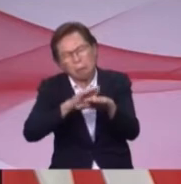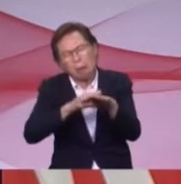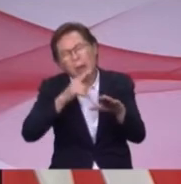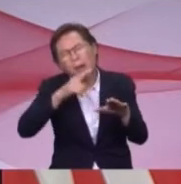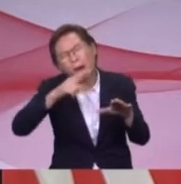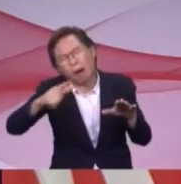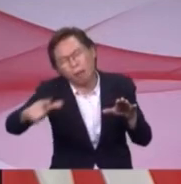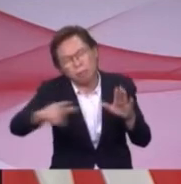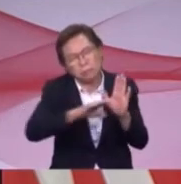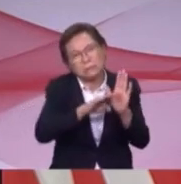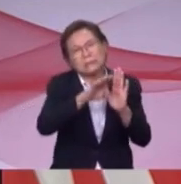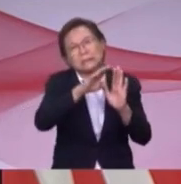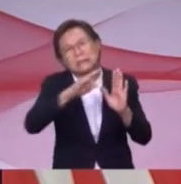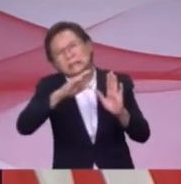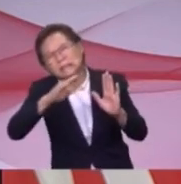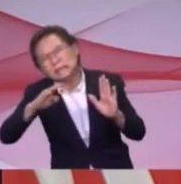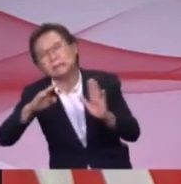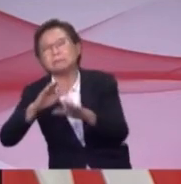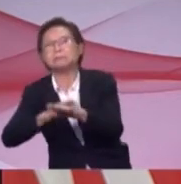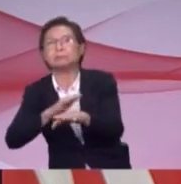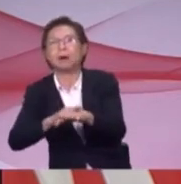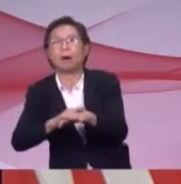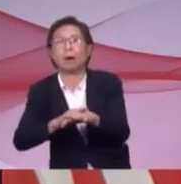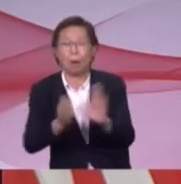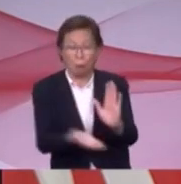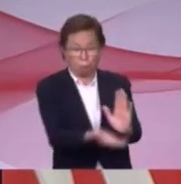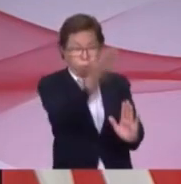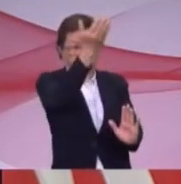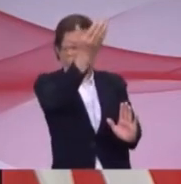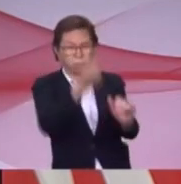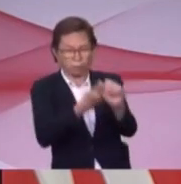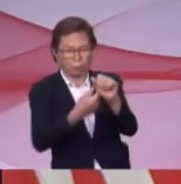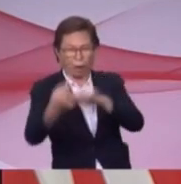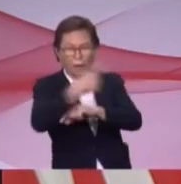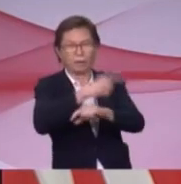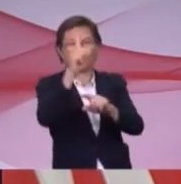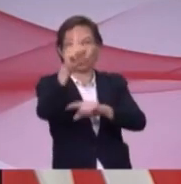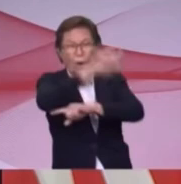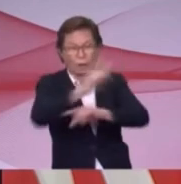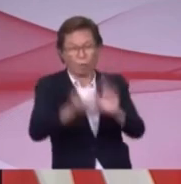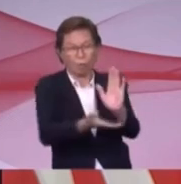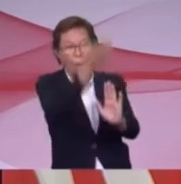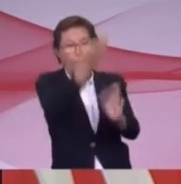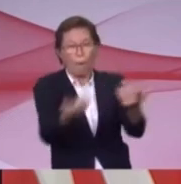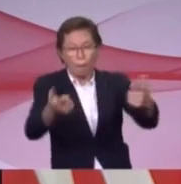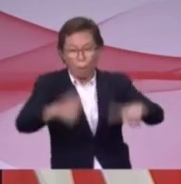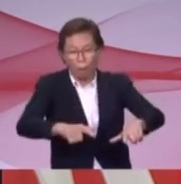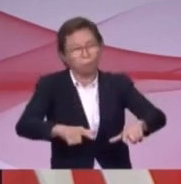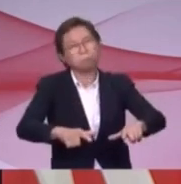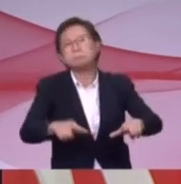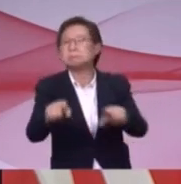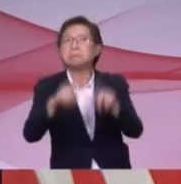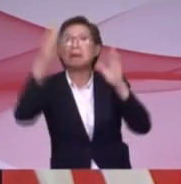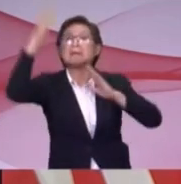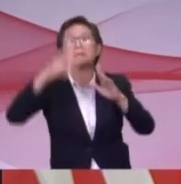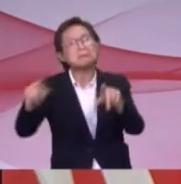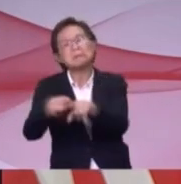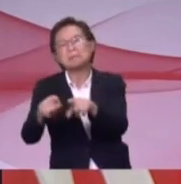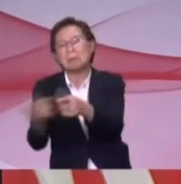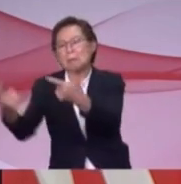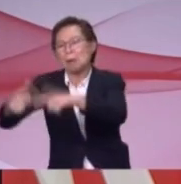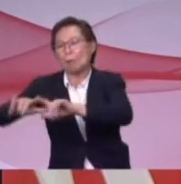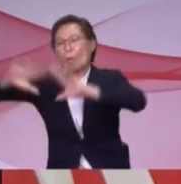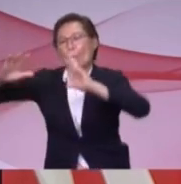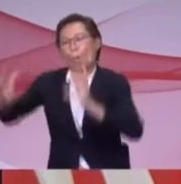panjang. Trend peningkatan kes harian di Malaysia turut berlaku di seluruh dunia